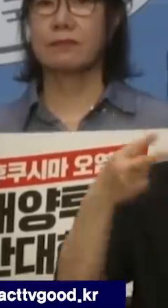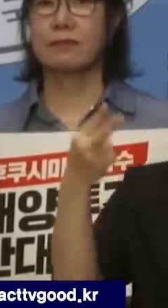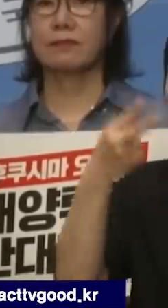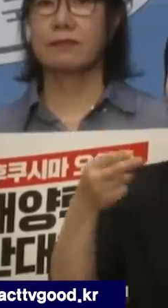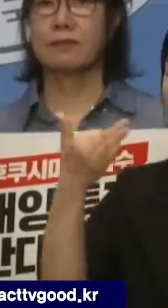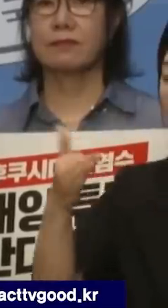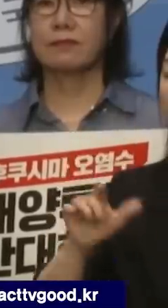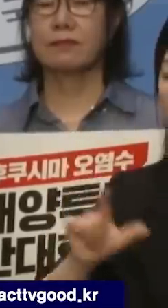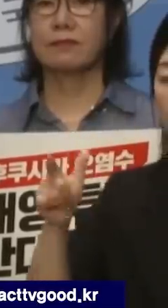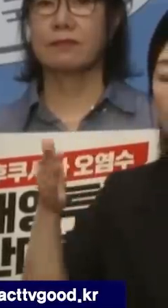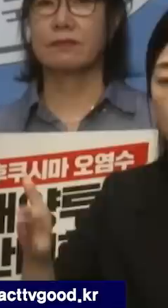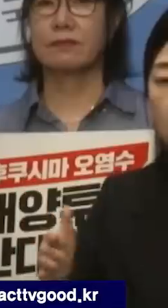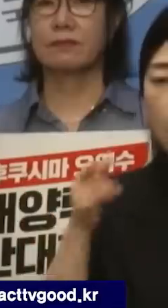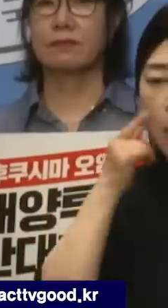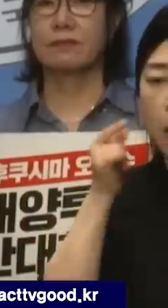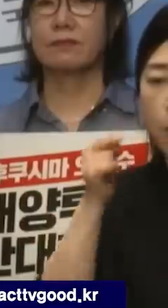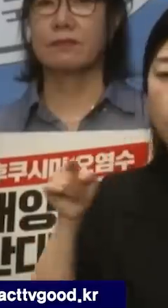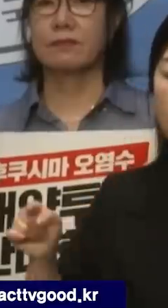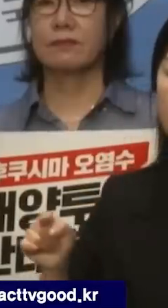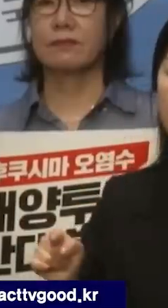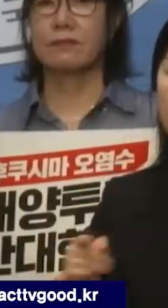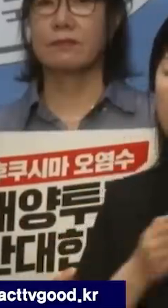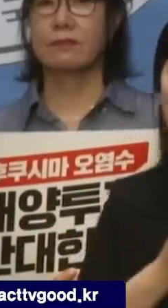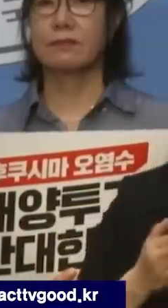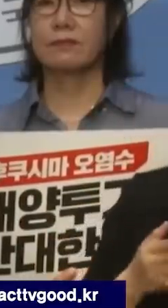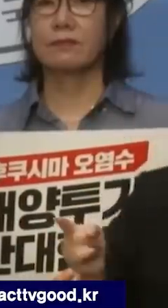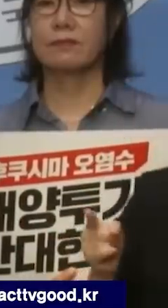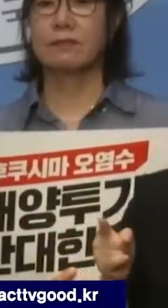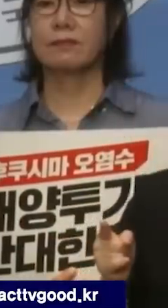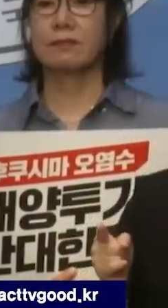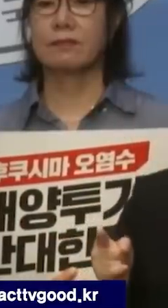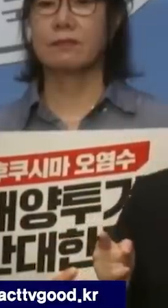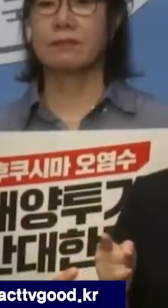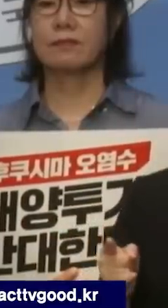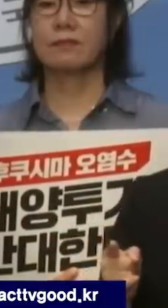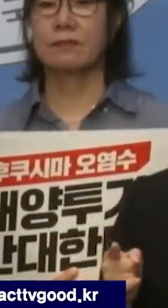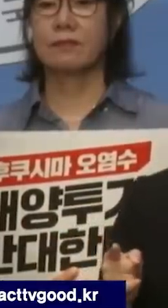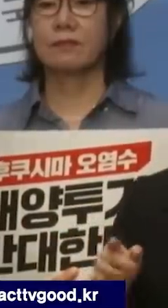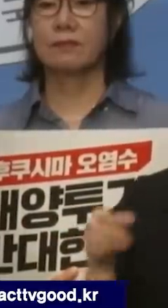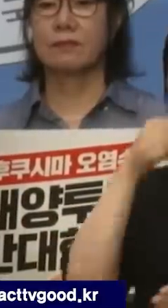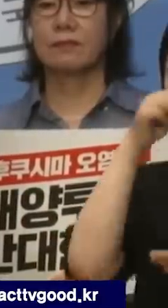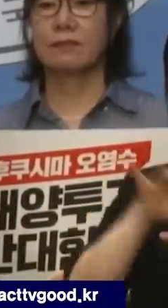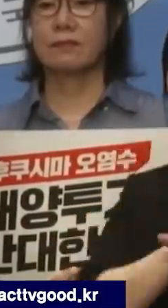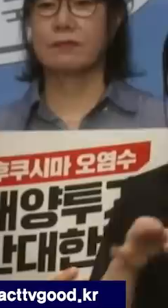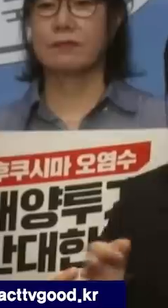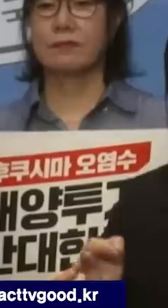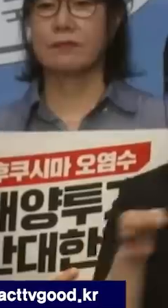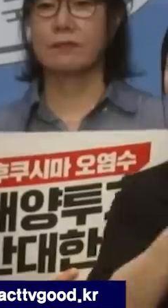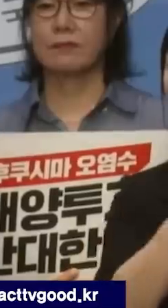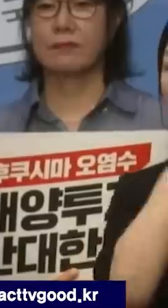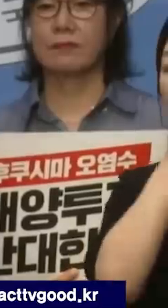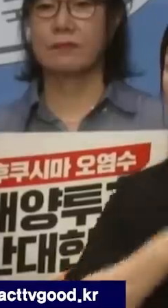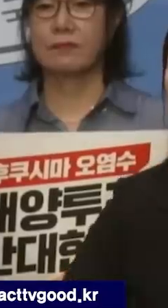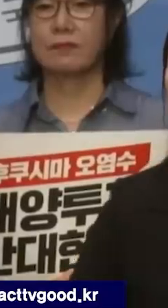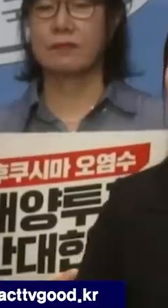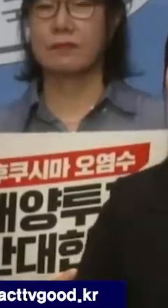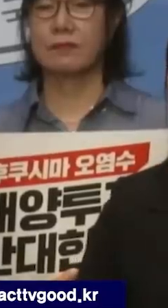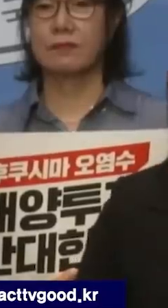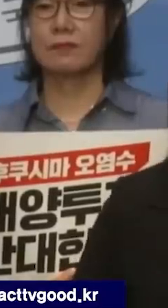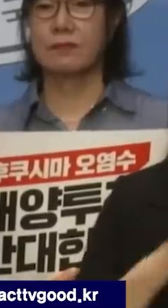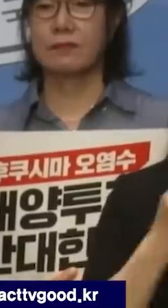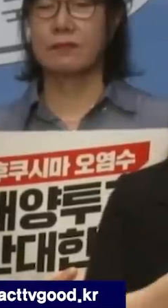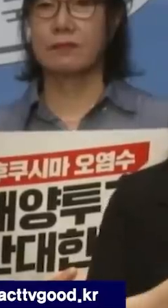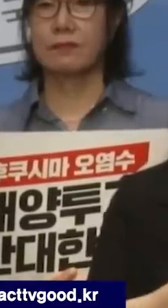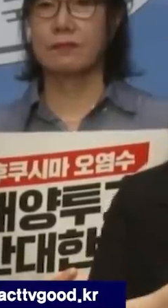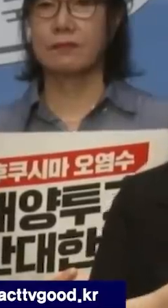10년 동안 일본인 아마노 유키야가 맡았습니다. 이미 재임